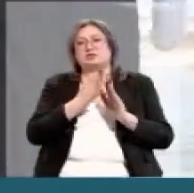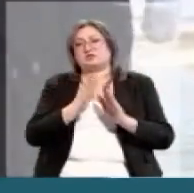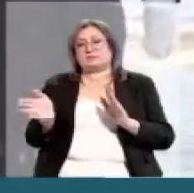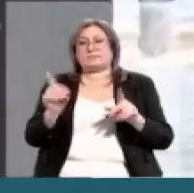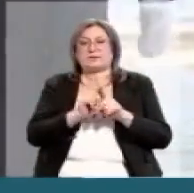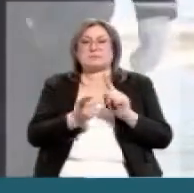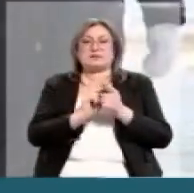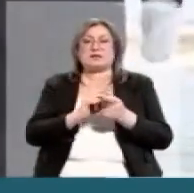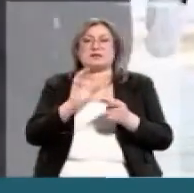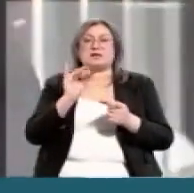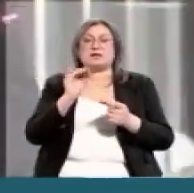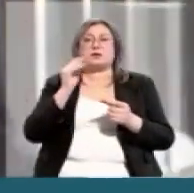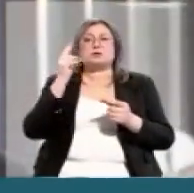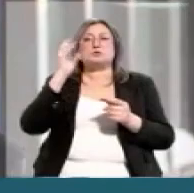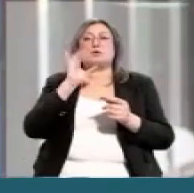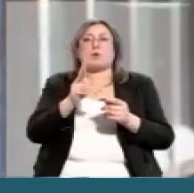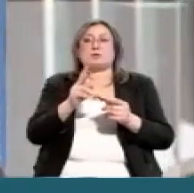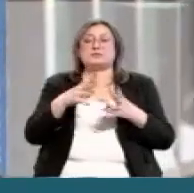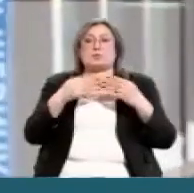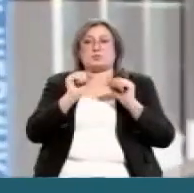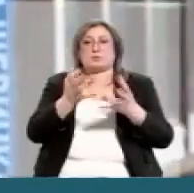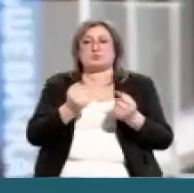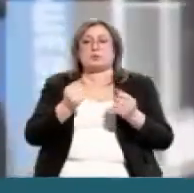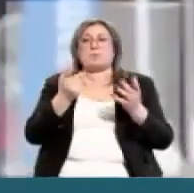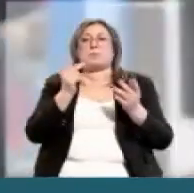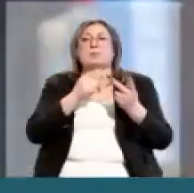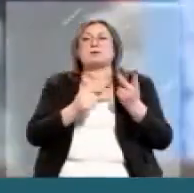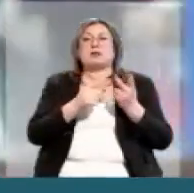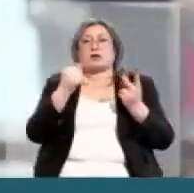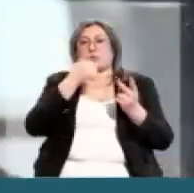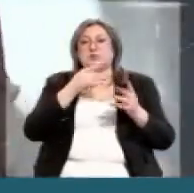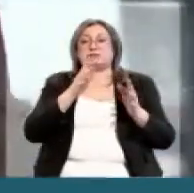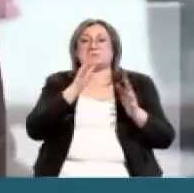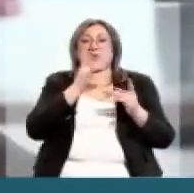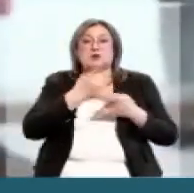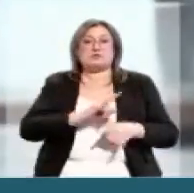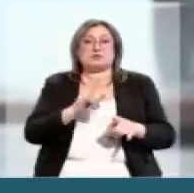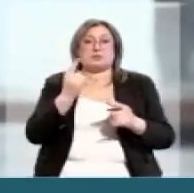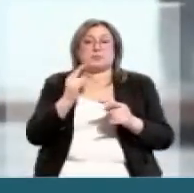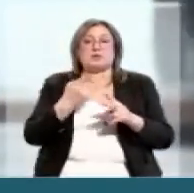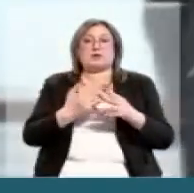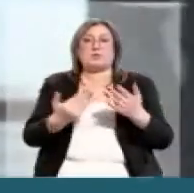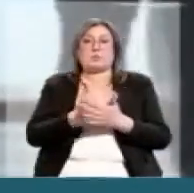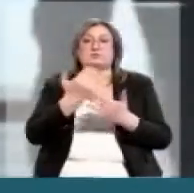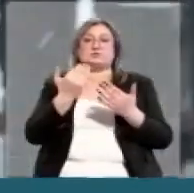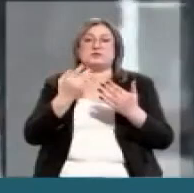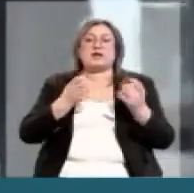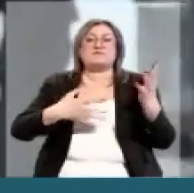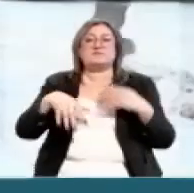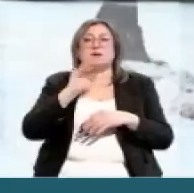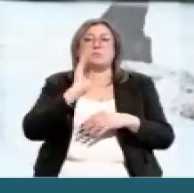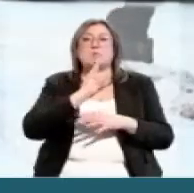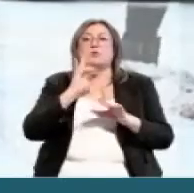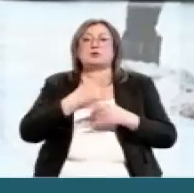Также изменились и сроки действия пособия. Семья сможет получать выплату полтора года с момента рождения ребенка. Это новшество распространяется для всех